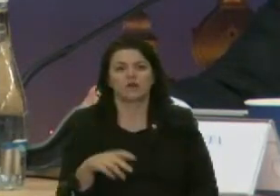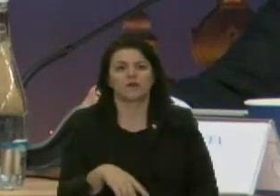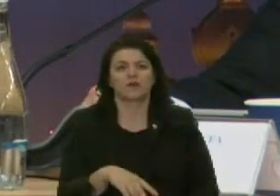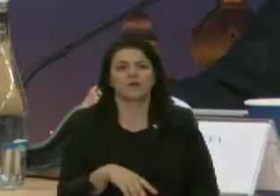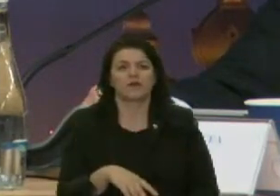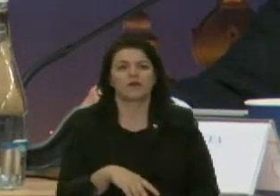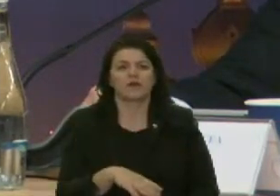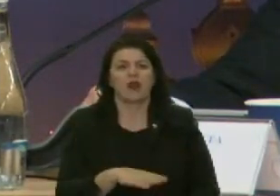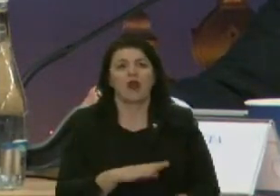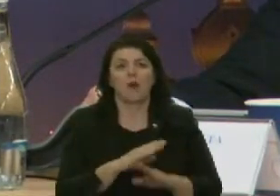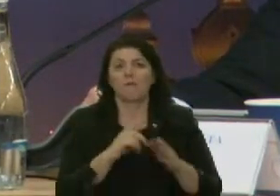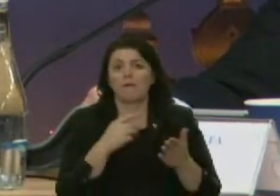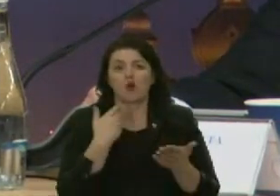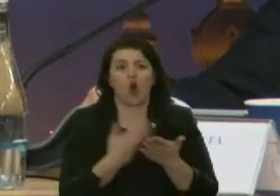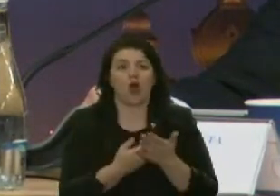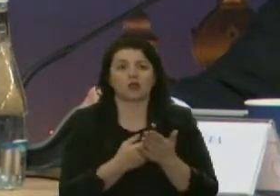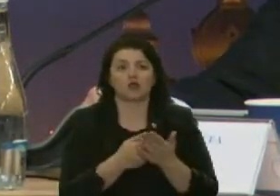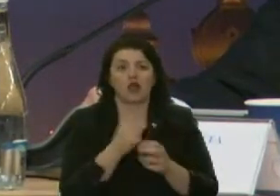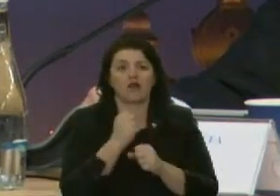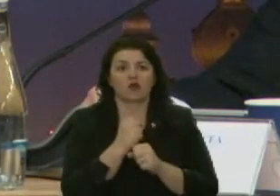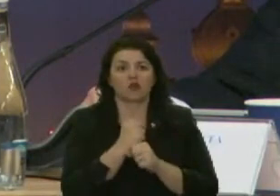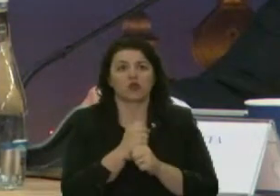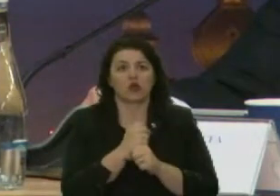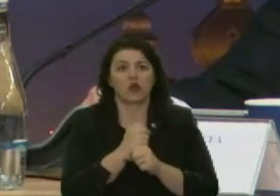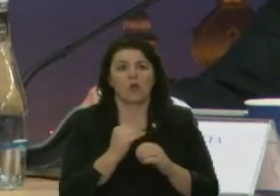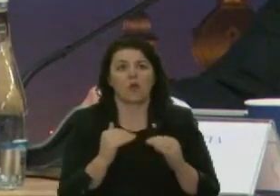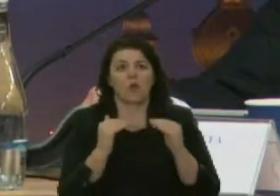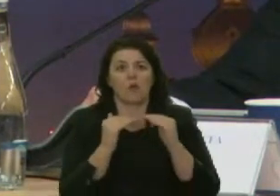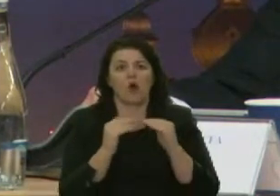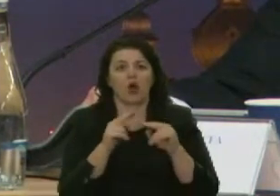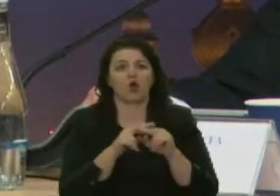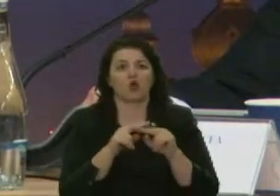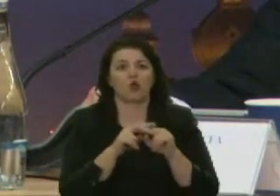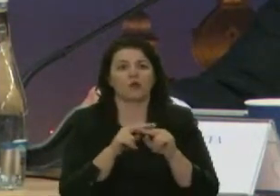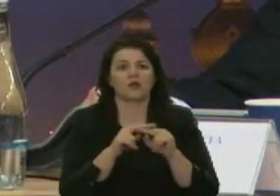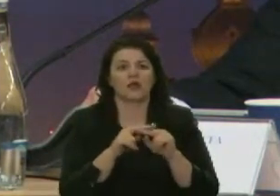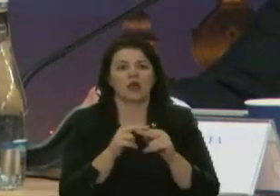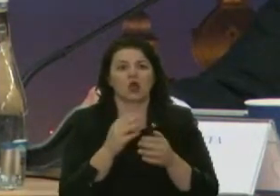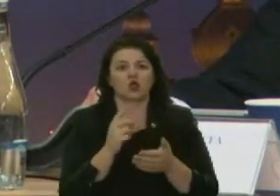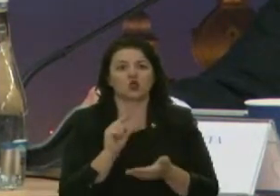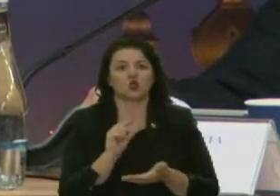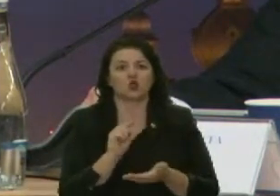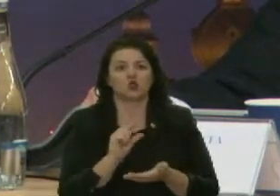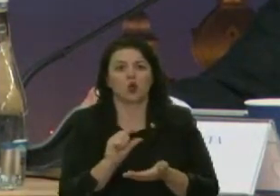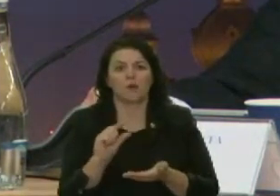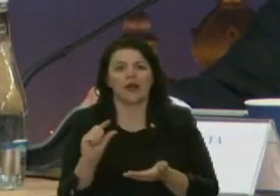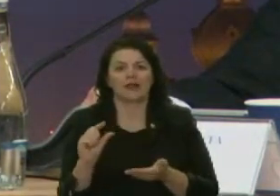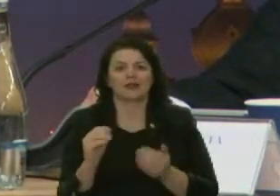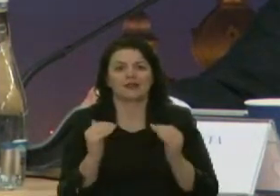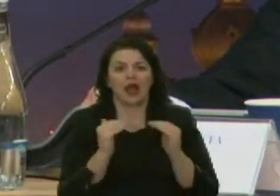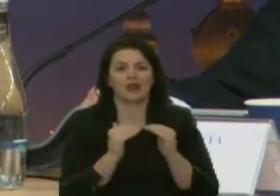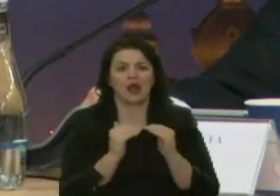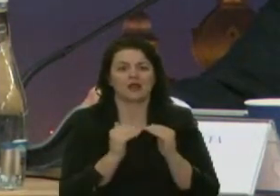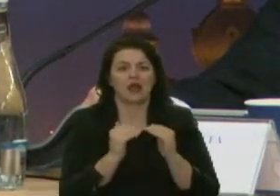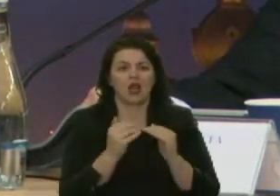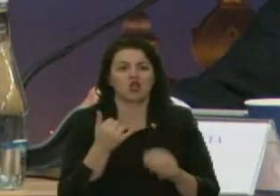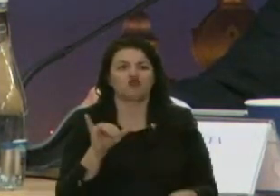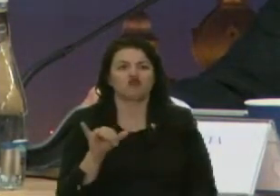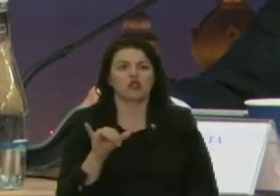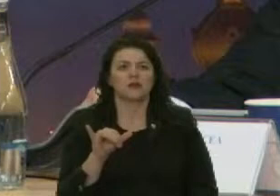este depus atât îi lipsește modul cum se repartizează sumele standardele și